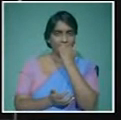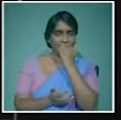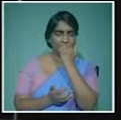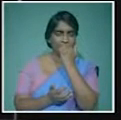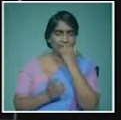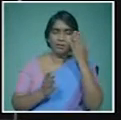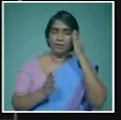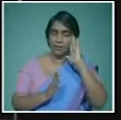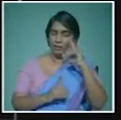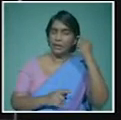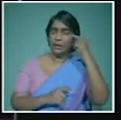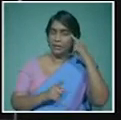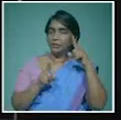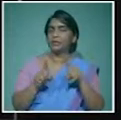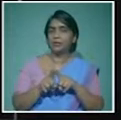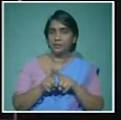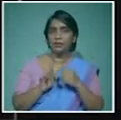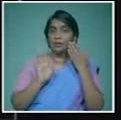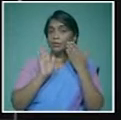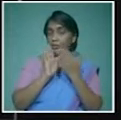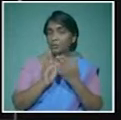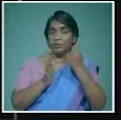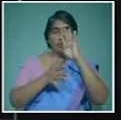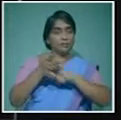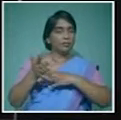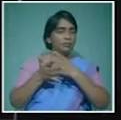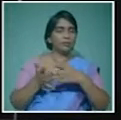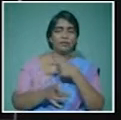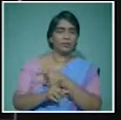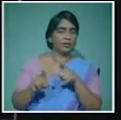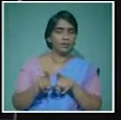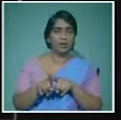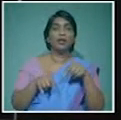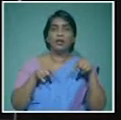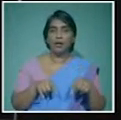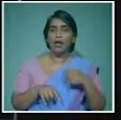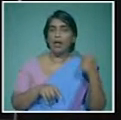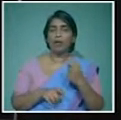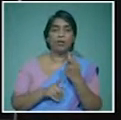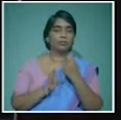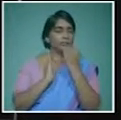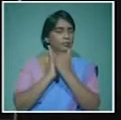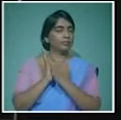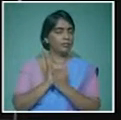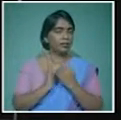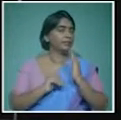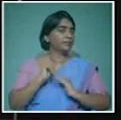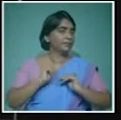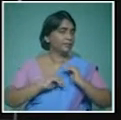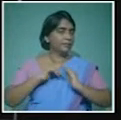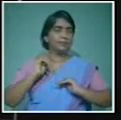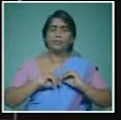සාම්ප්‍රදායික මානසිකත්වයකින් යුතුව ඉදිරිපත් වන අයවැයක් වෙනුවට මෙවර නව ආර්ථික වැඩපිළිවෙලක්